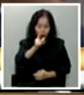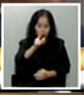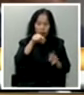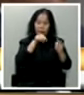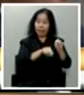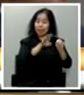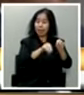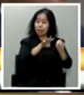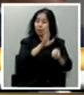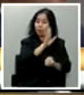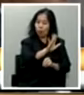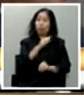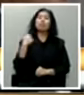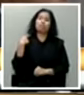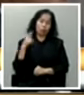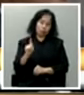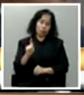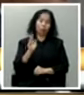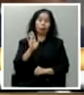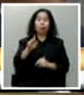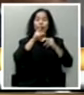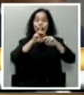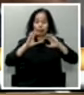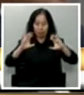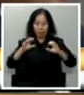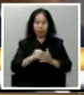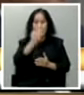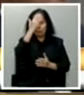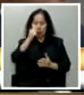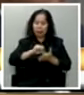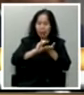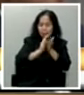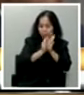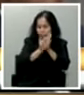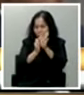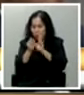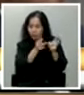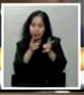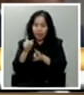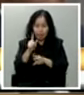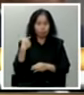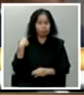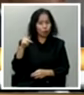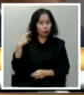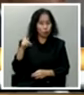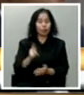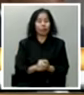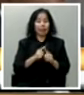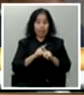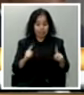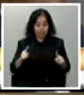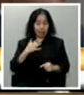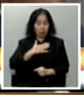ล้วนแต่เป็นประโยชน์ครับเป็นประโยชน์กับรัฐบาลด้วยว่าจะมีการปรับเปลี่ยนแก้ไขอย่างไรแต่สภาเรา